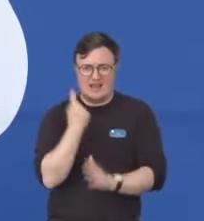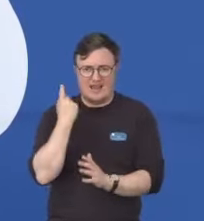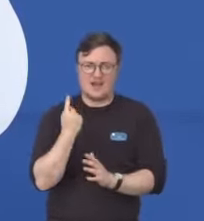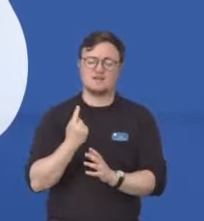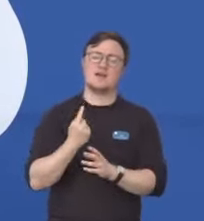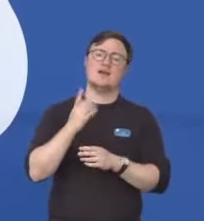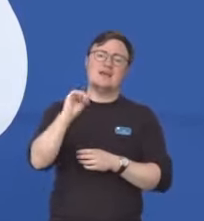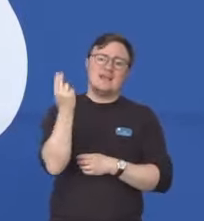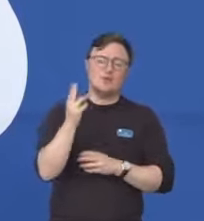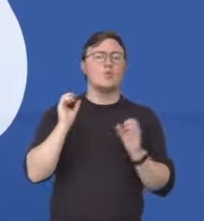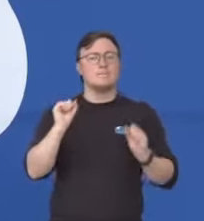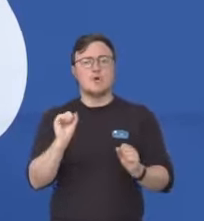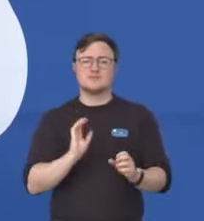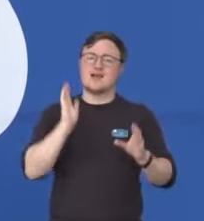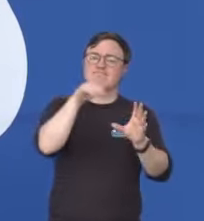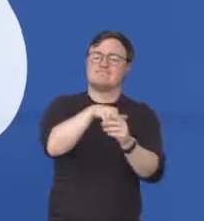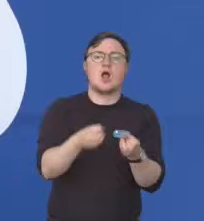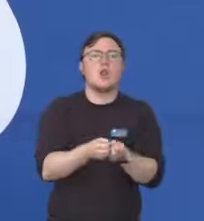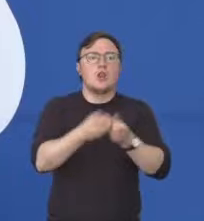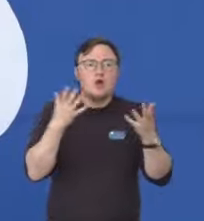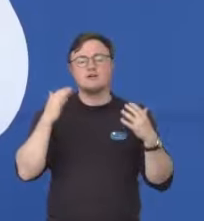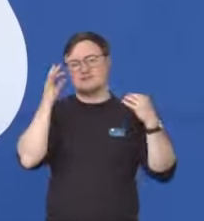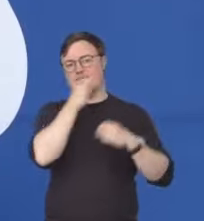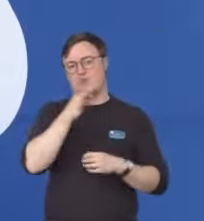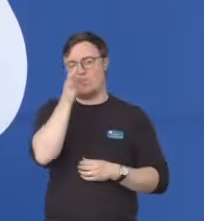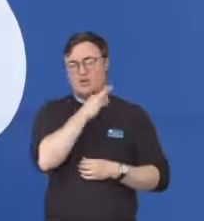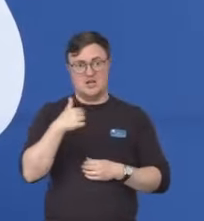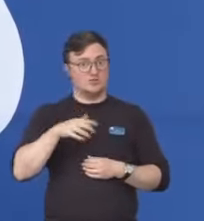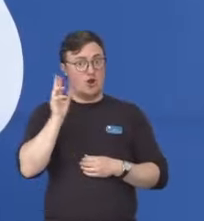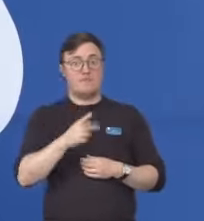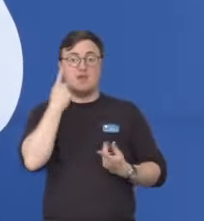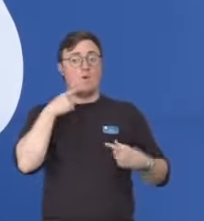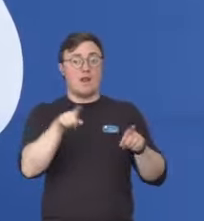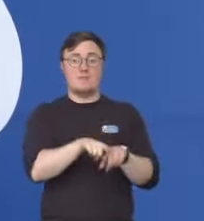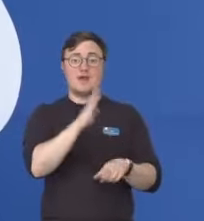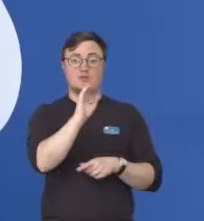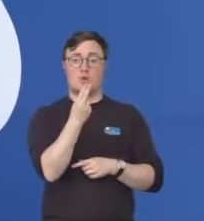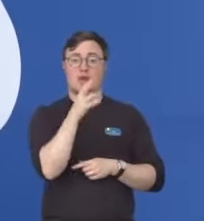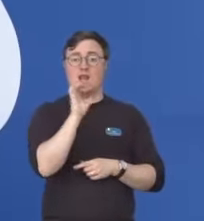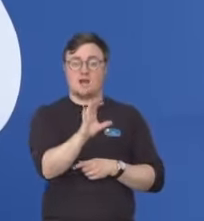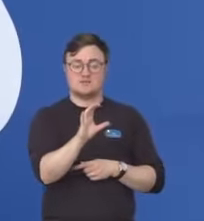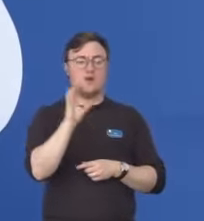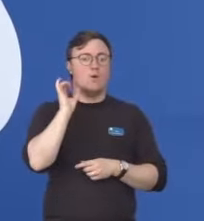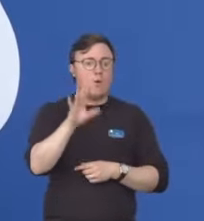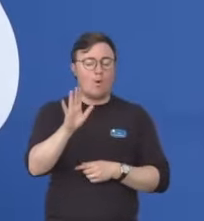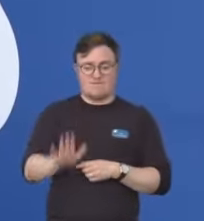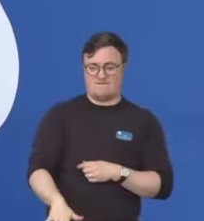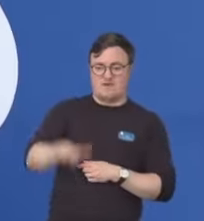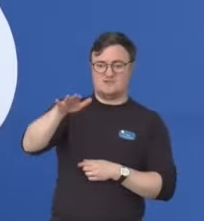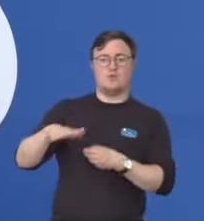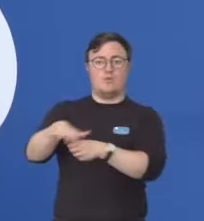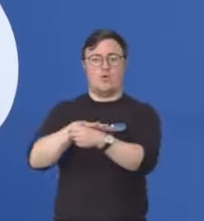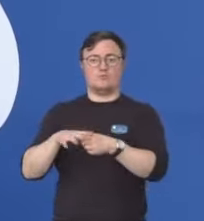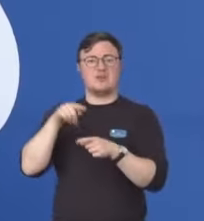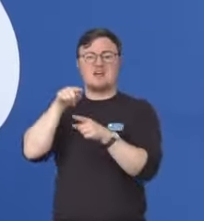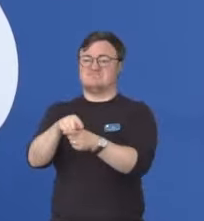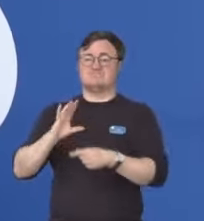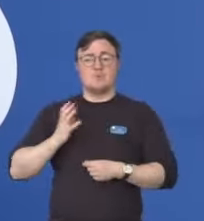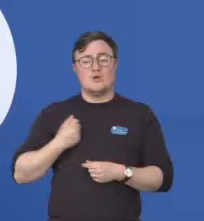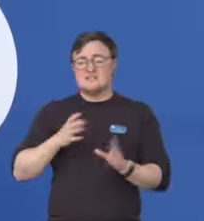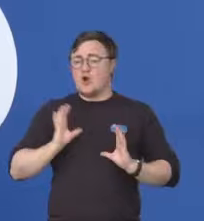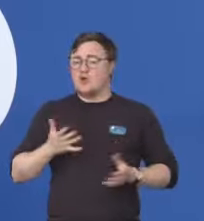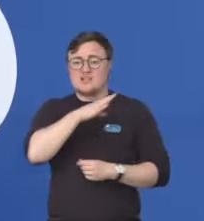EU behöver vara en del av lösningen på de här frågorna. För jag håller helt med Douglas att om man växer upp i ett område där man inte ser att poliserna har